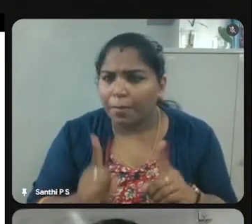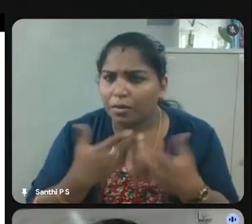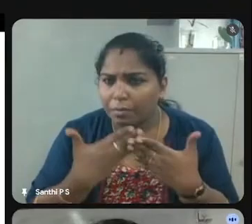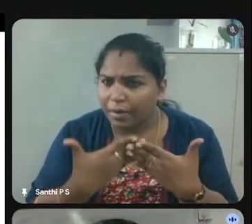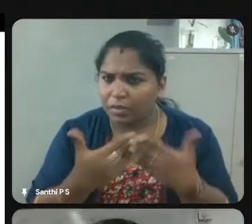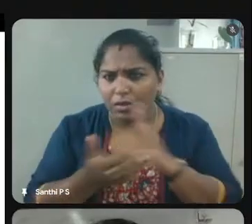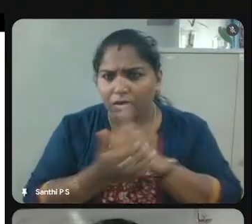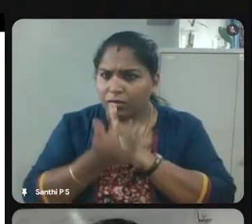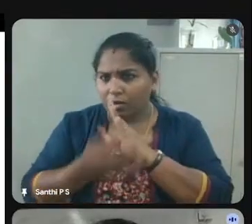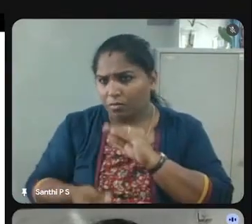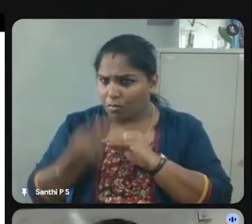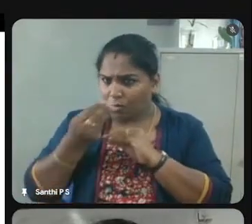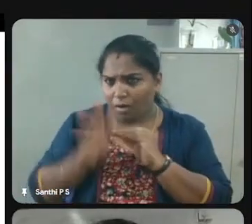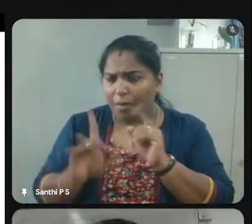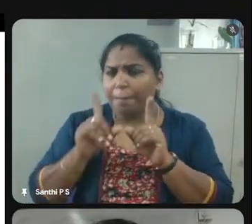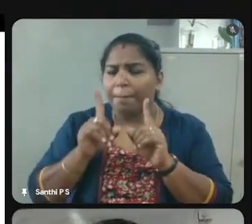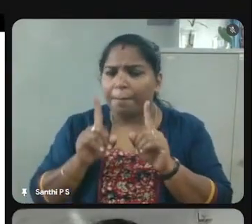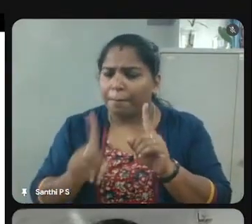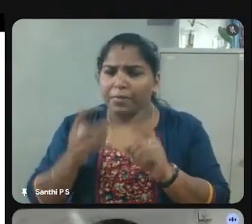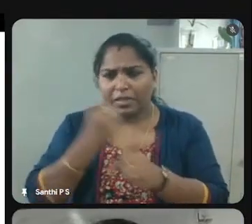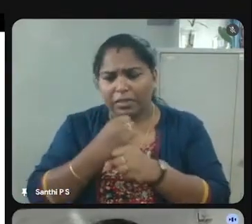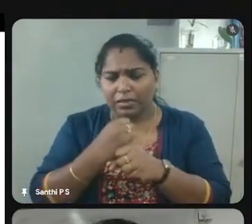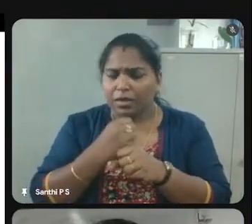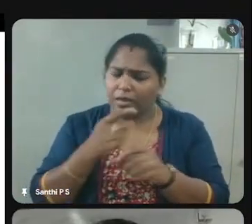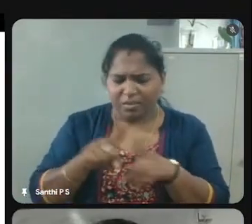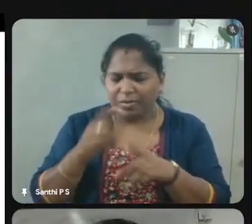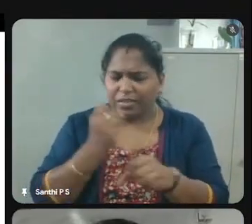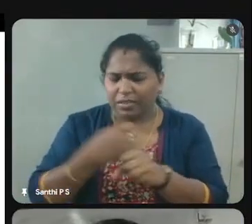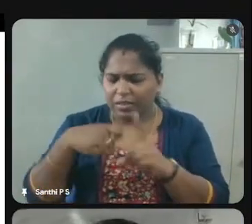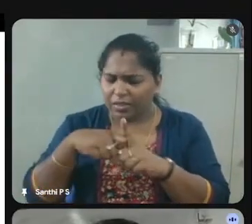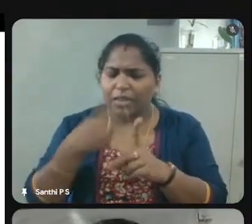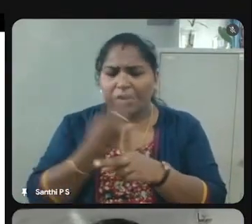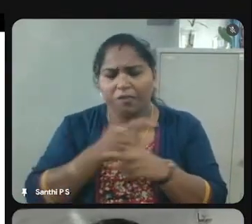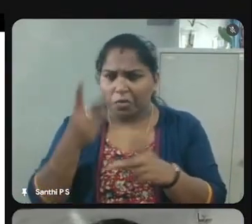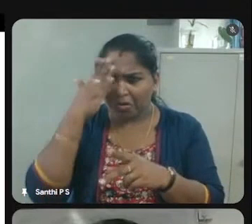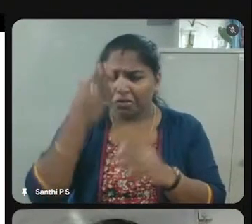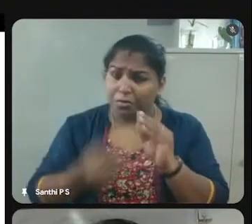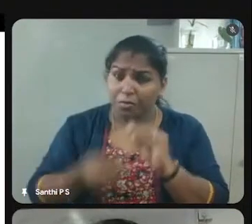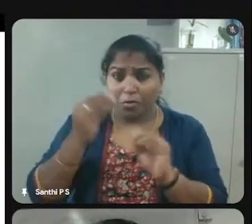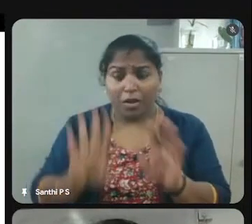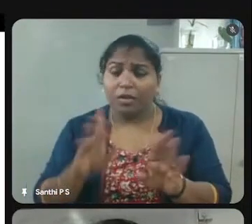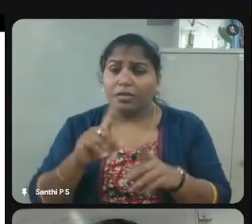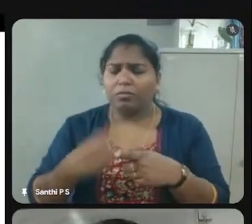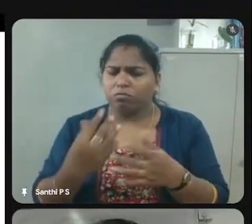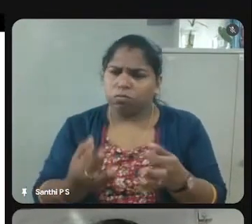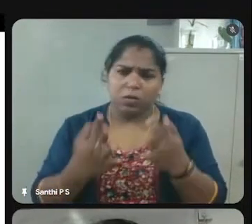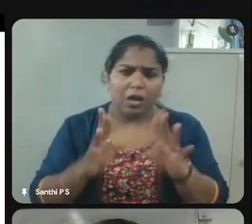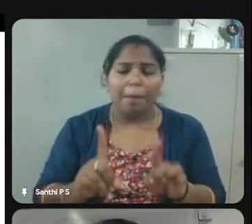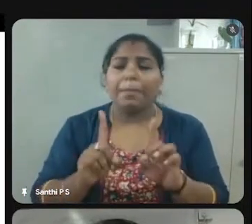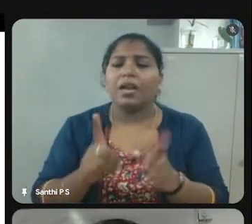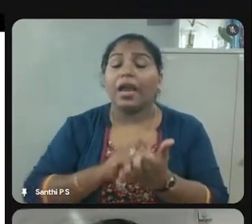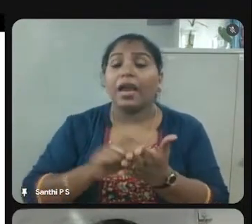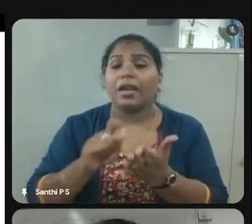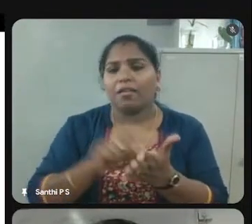അവനും നല്ല കൂടുതലാണ്. എന്ന് വെച്ചാൽ നമ്മളെക്കാട്ടിലും ജനറൽ നോളജും ഭയങ്കര ടാലന്റഡ് ആണ്. സോ അവന് പ്രത്യേകത വെച്ചാൽ അവന് എഴുതാൻ പറ്റില്ല.